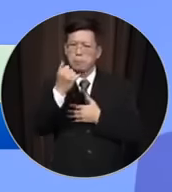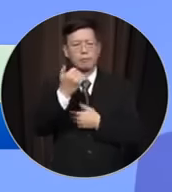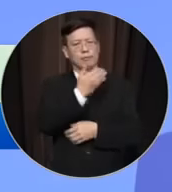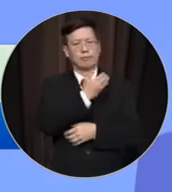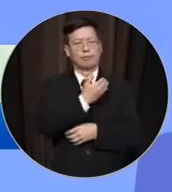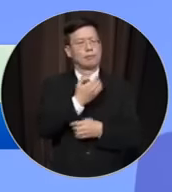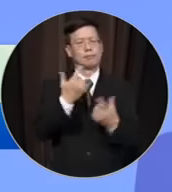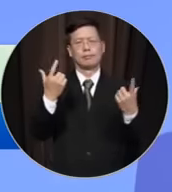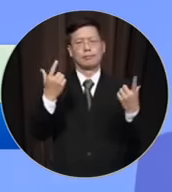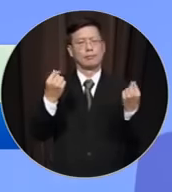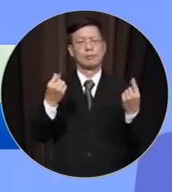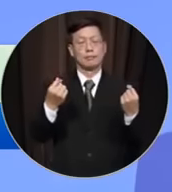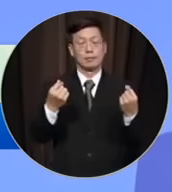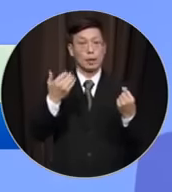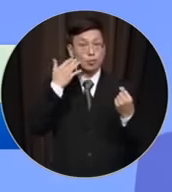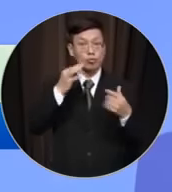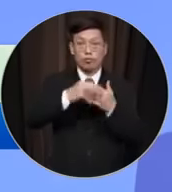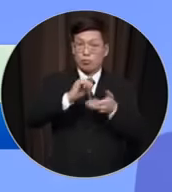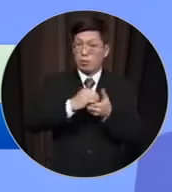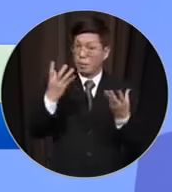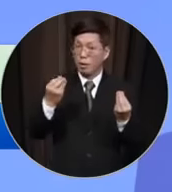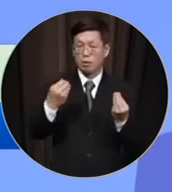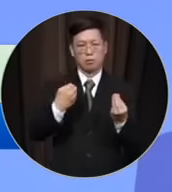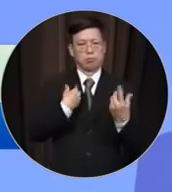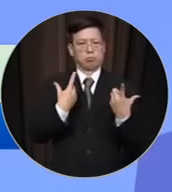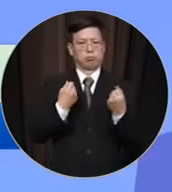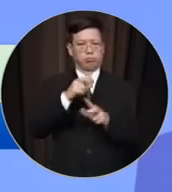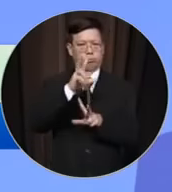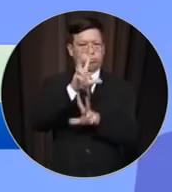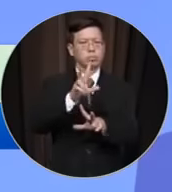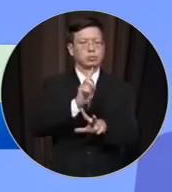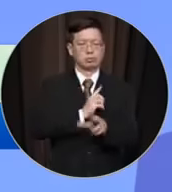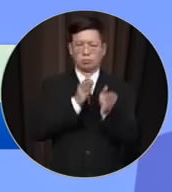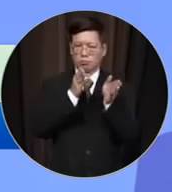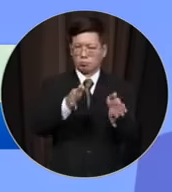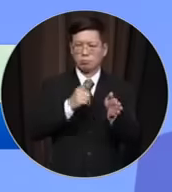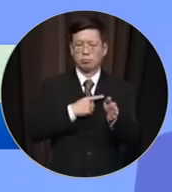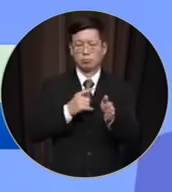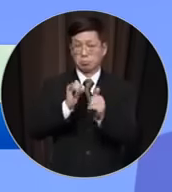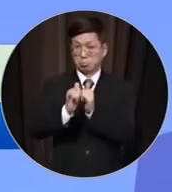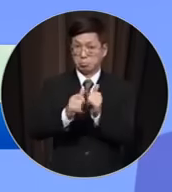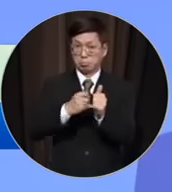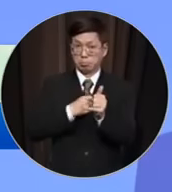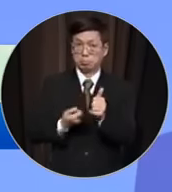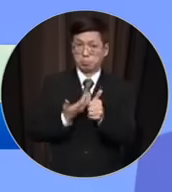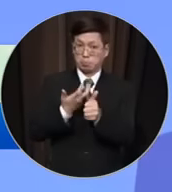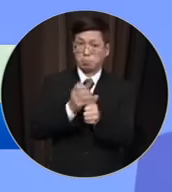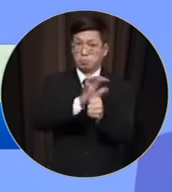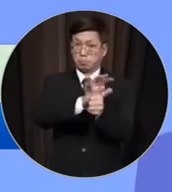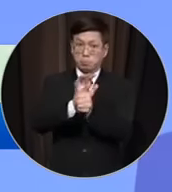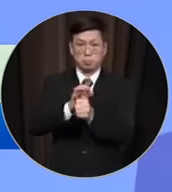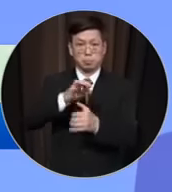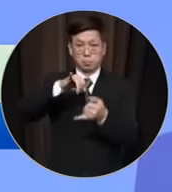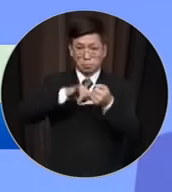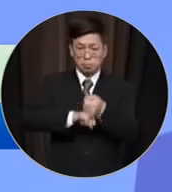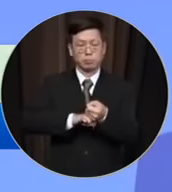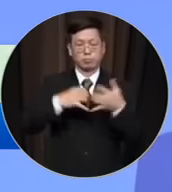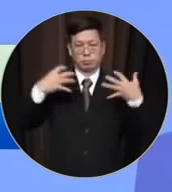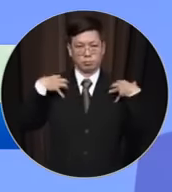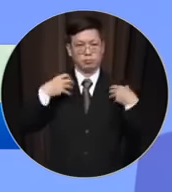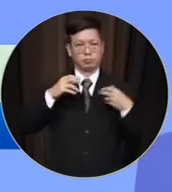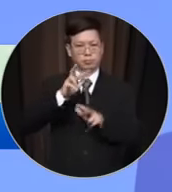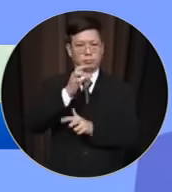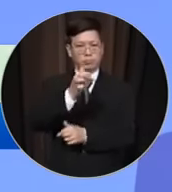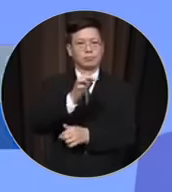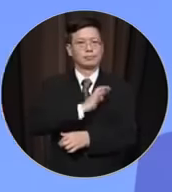即便没有规定，我还是负起我对选民应有的承诺与责任。